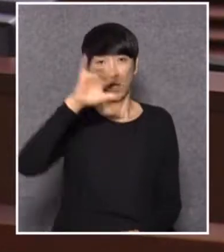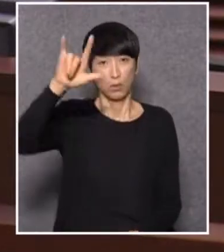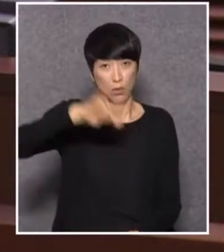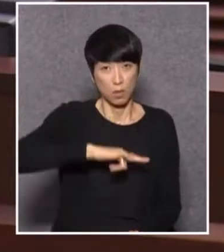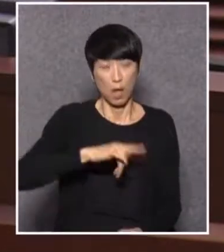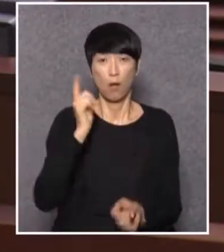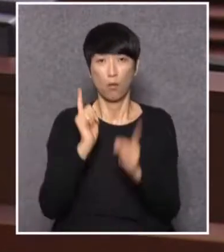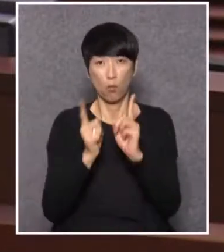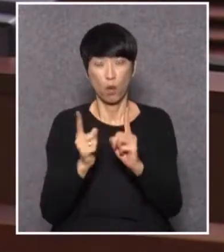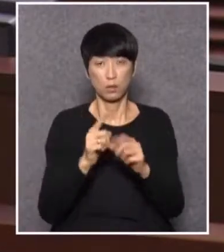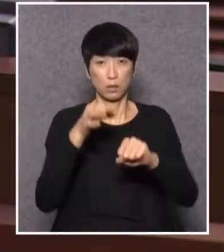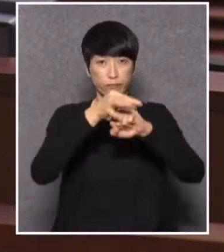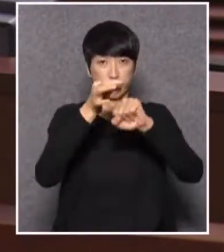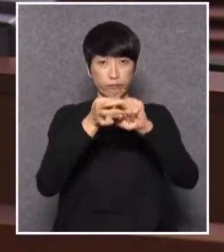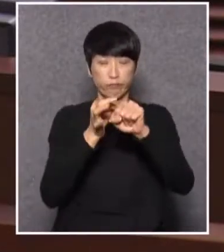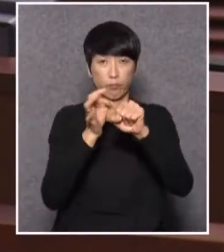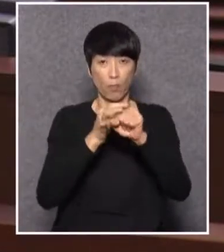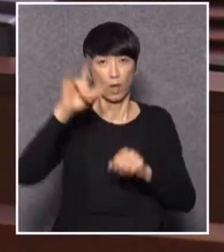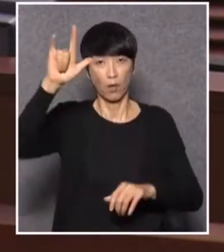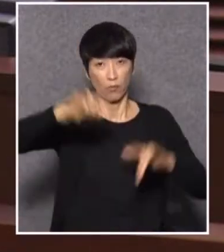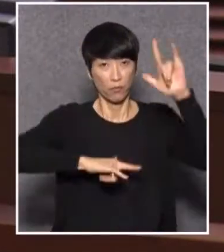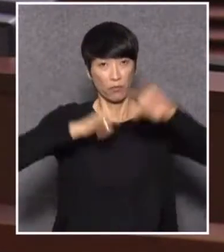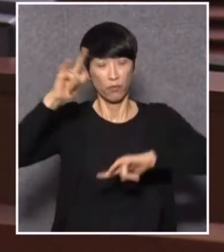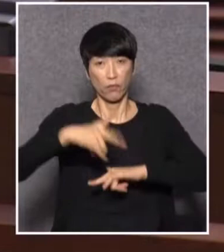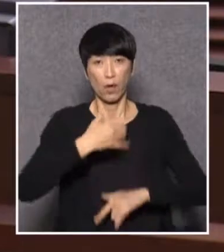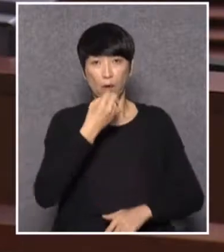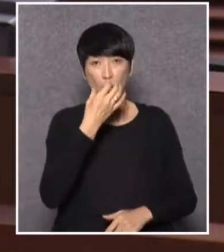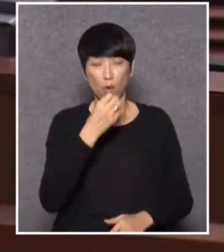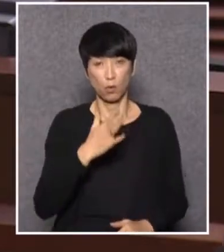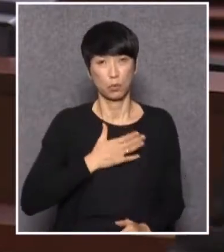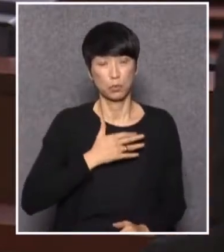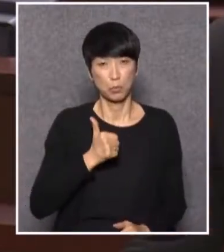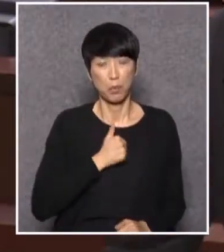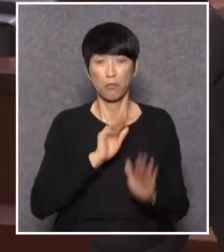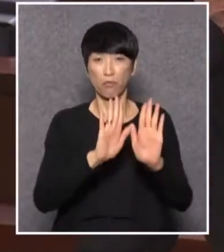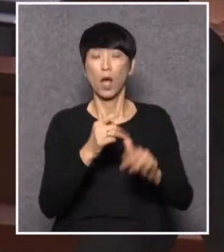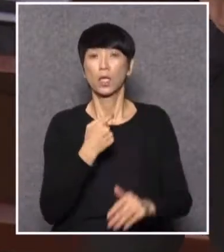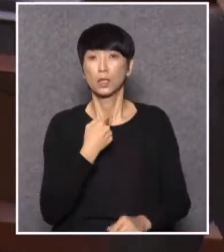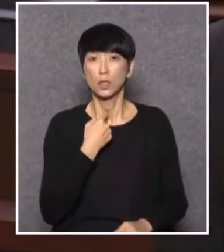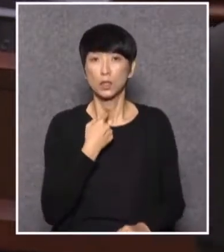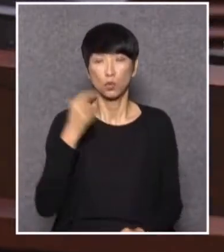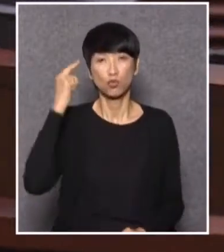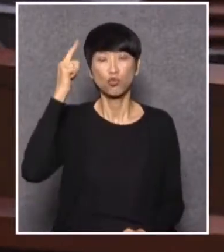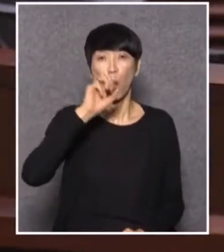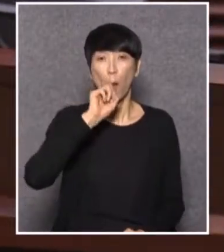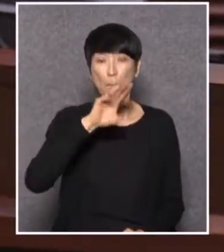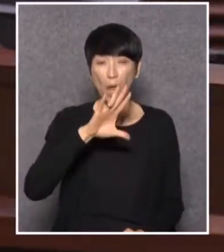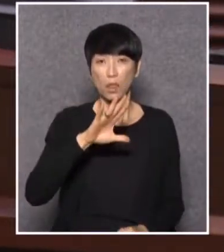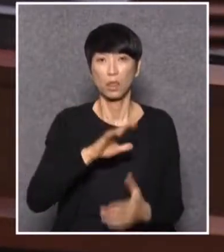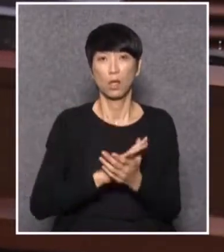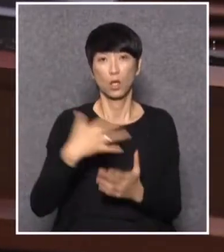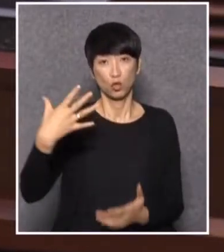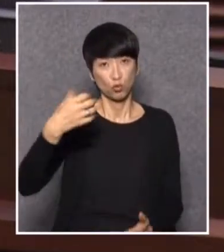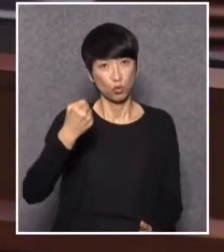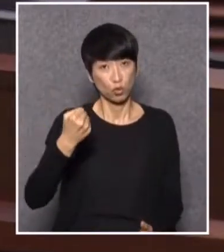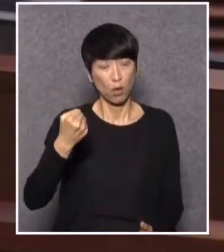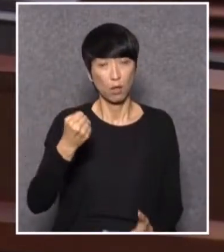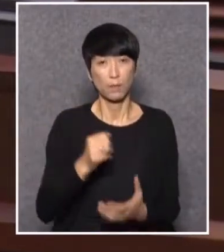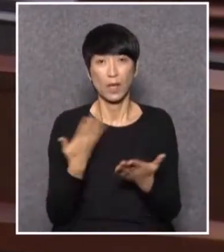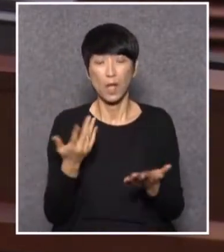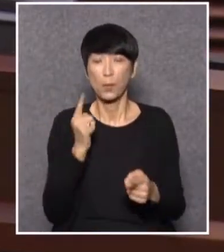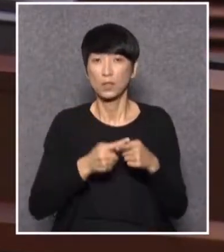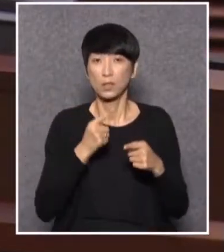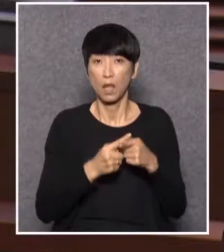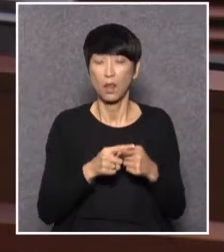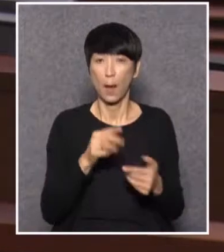多世界各地嘅旅客嚟香港都要做。咁呢一方面咧，我想問一問局長，就係話究竟我哋有冇真係確